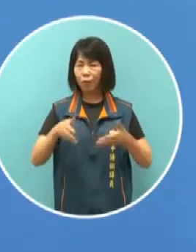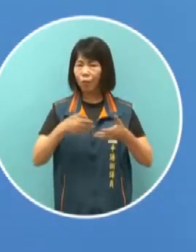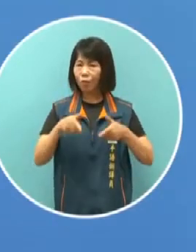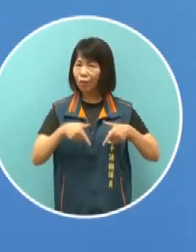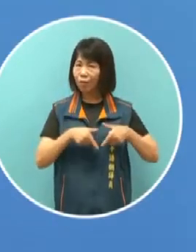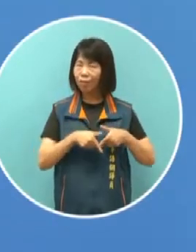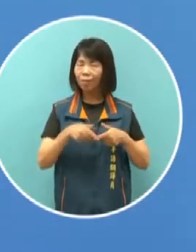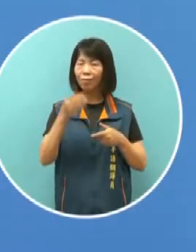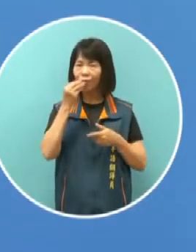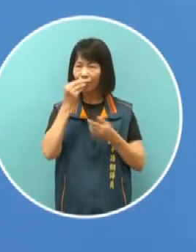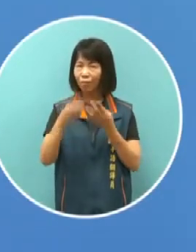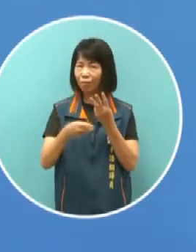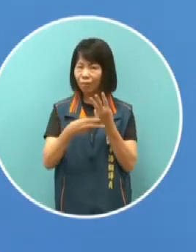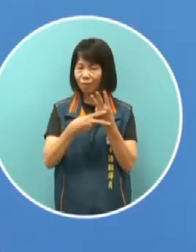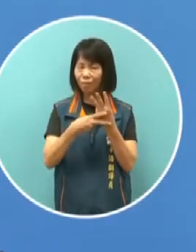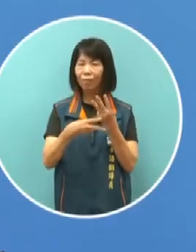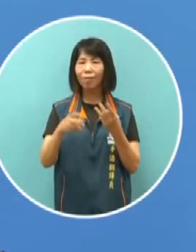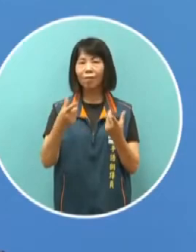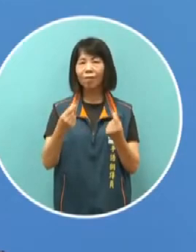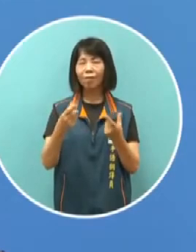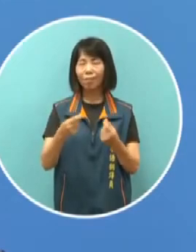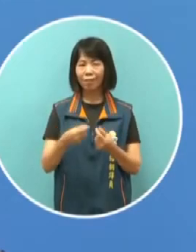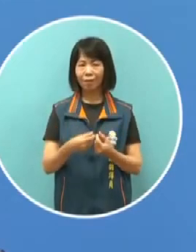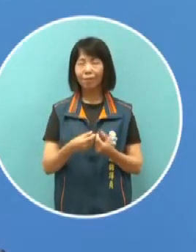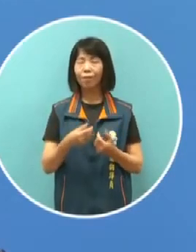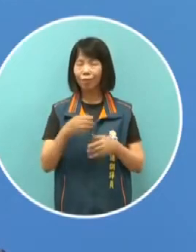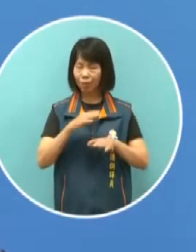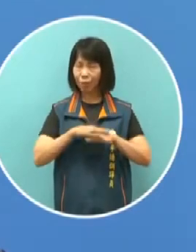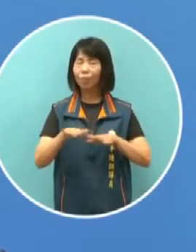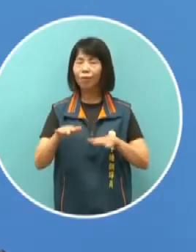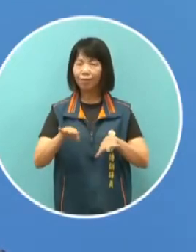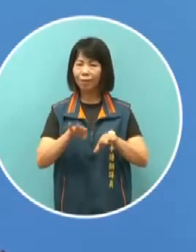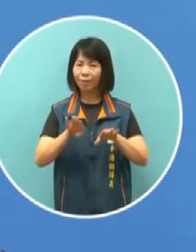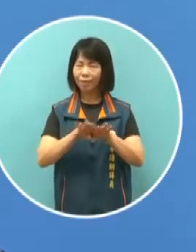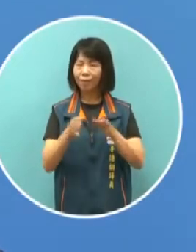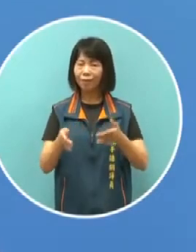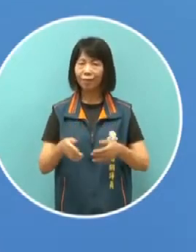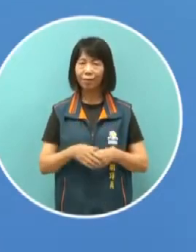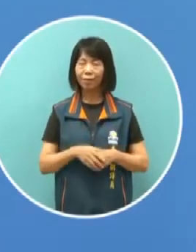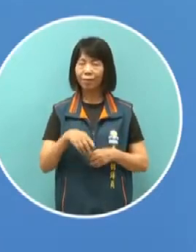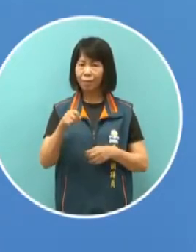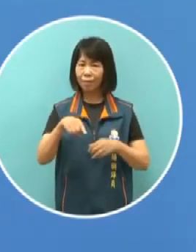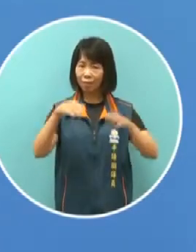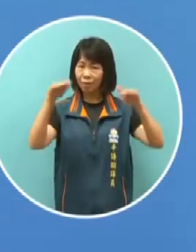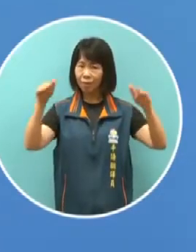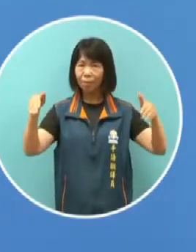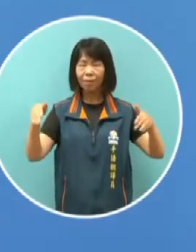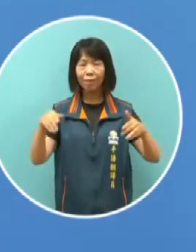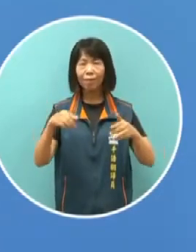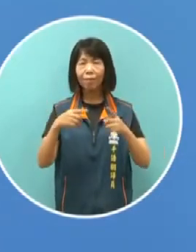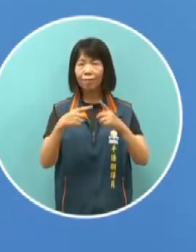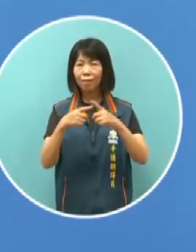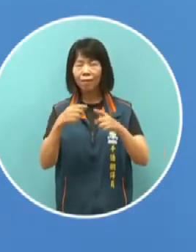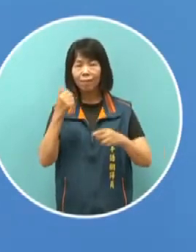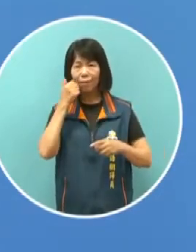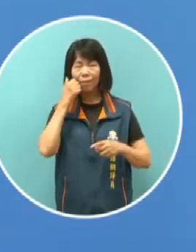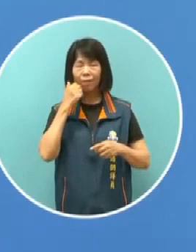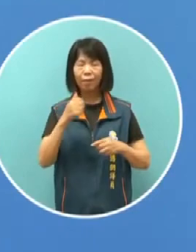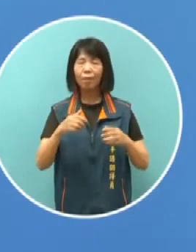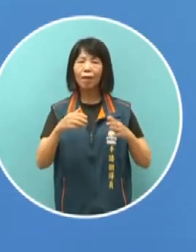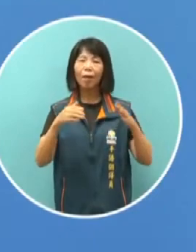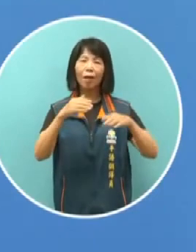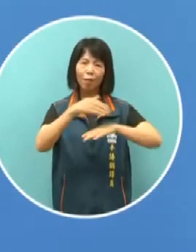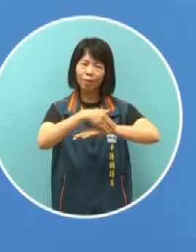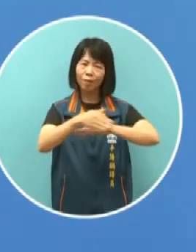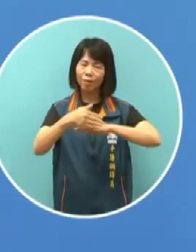样可以一起来这个并行。所以现在暖心食堂，我们的召集令是召集